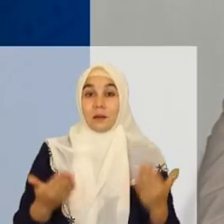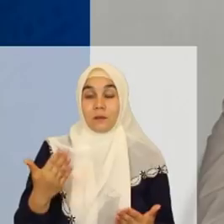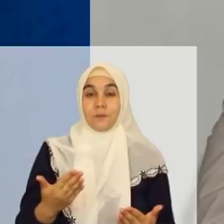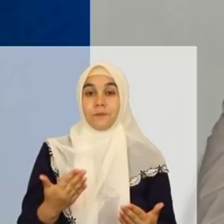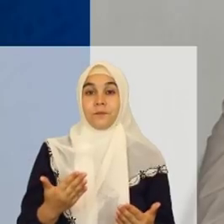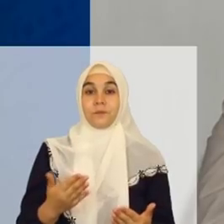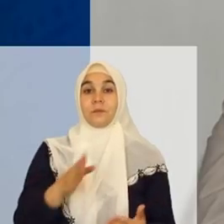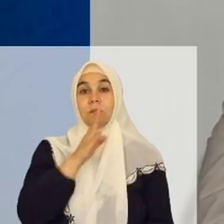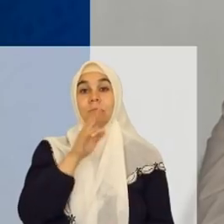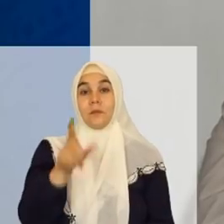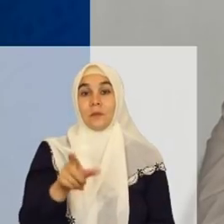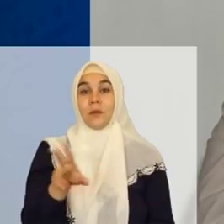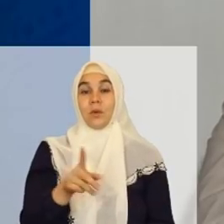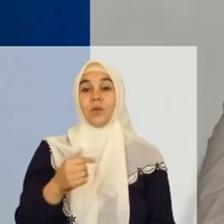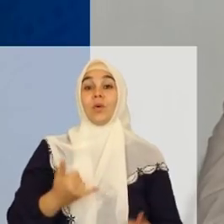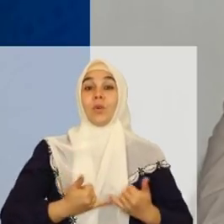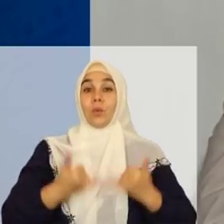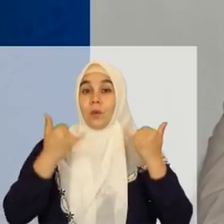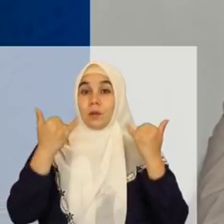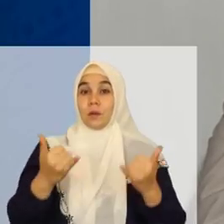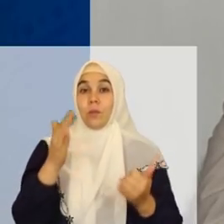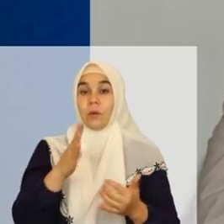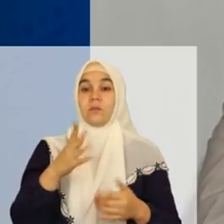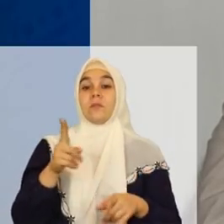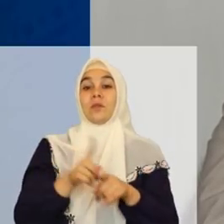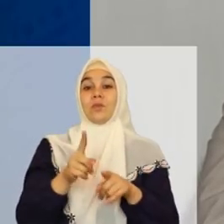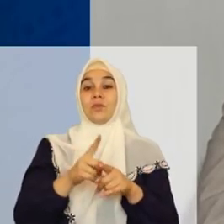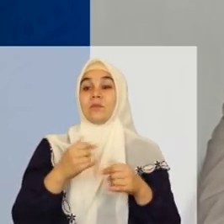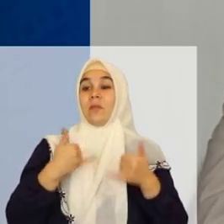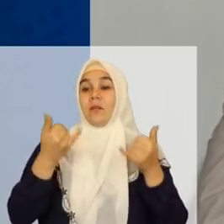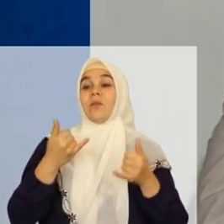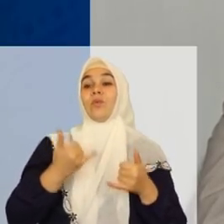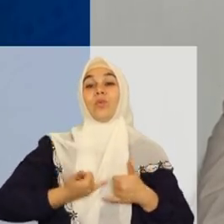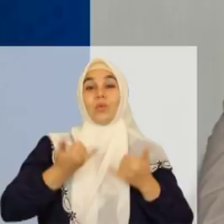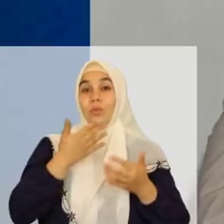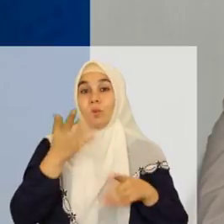agar ayolni hurmatini behurmat qiladigan holat bo'lmasa,